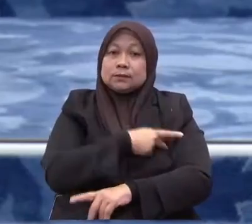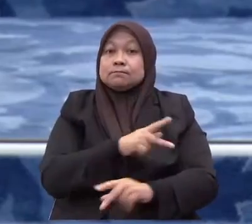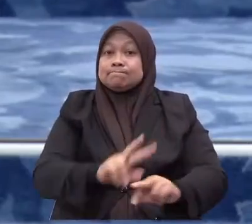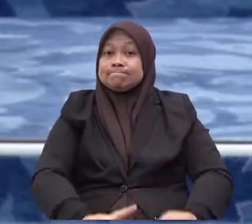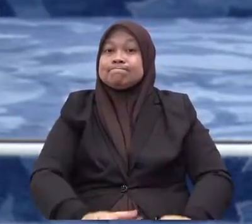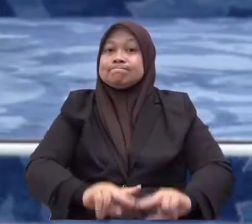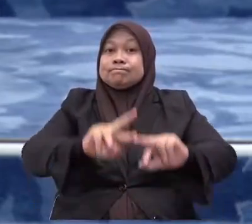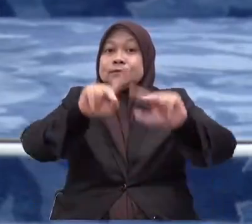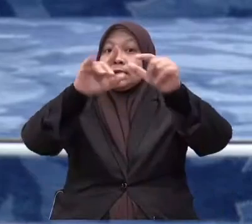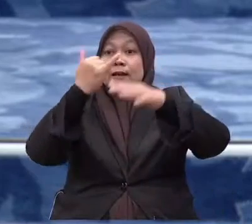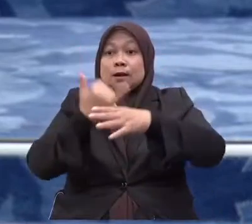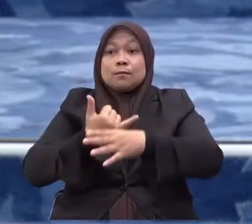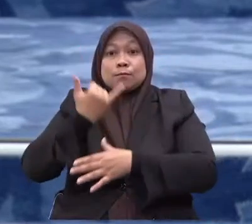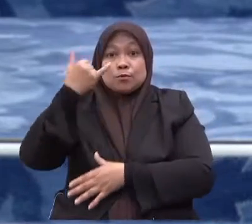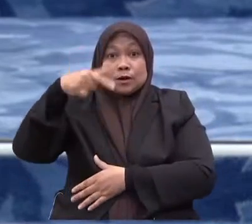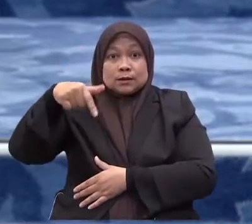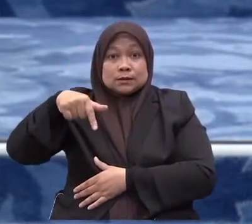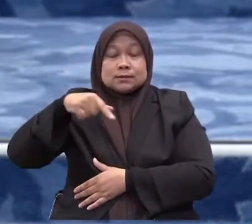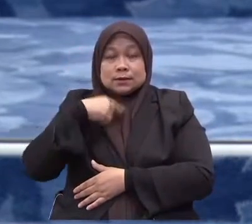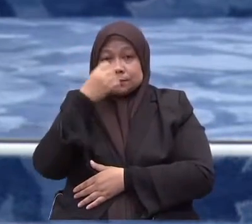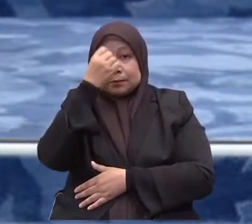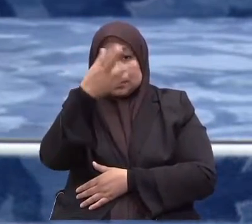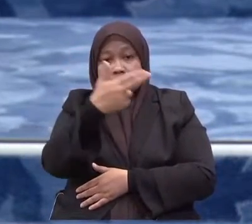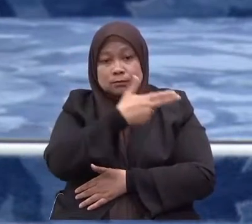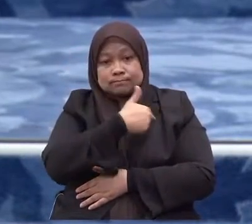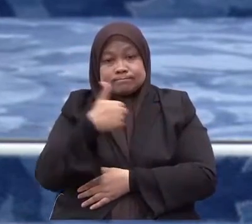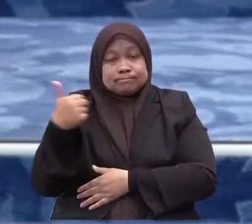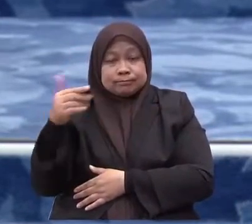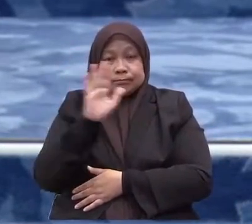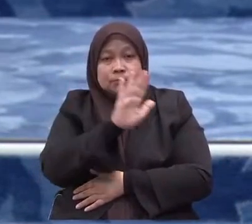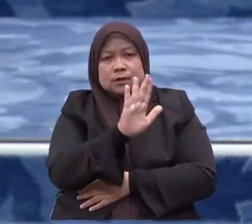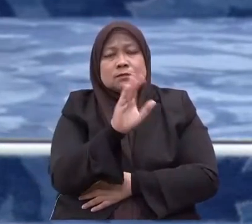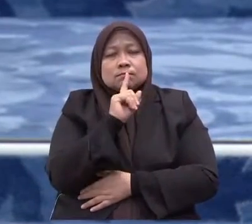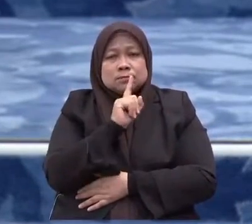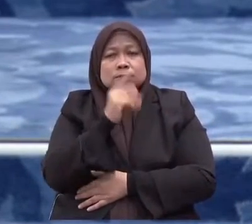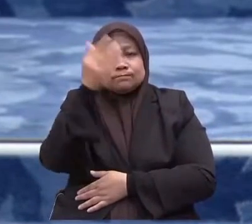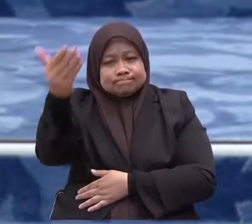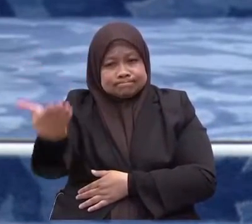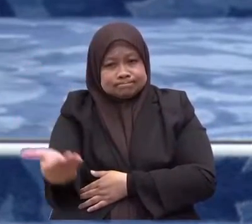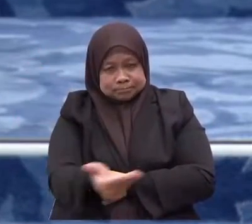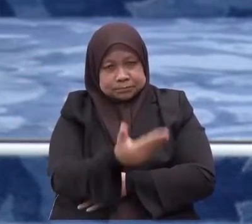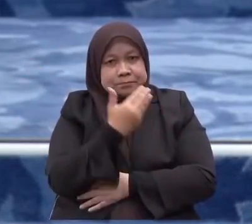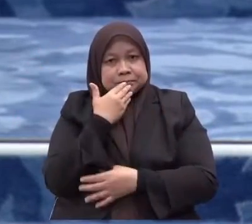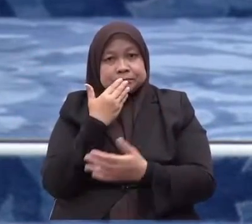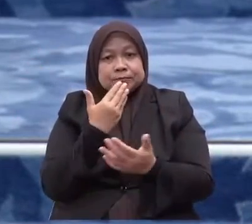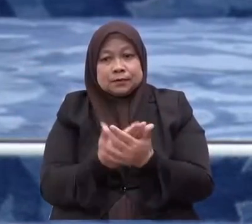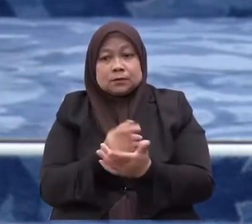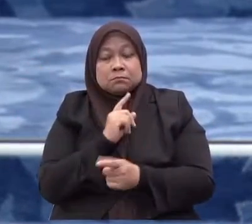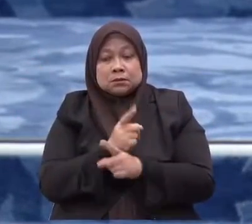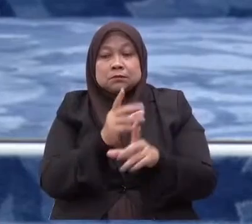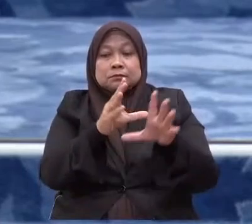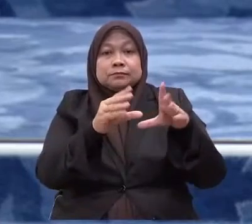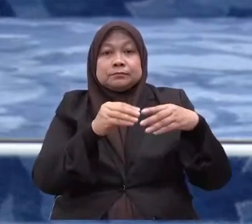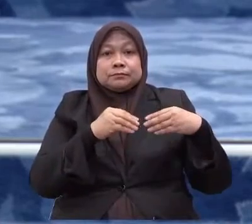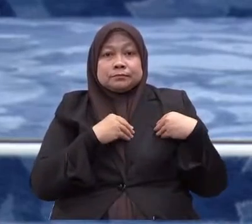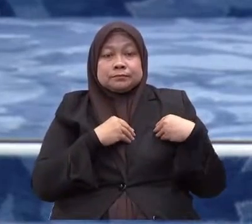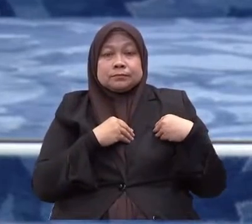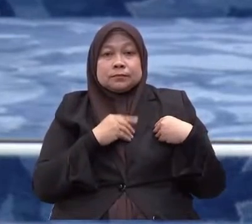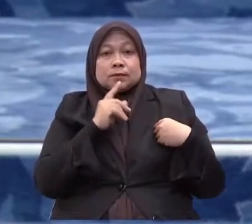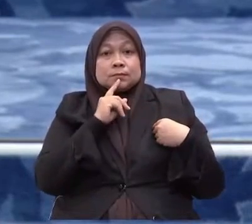dalam 6 bulan ini saya beritahu untuk presiden Jokowi dan dia bersambut sangat baik dan dia akui